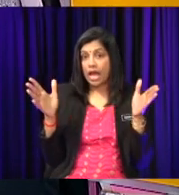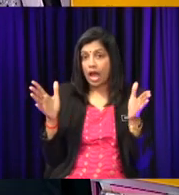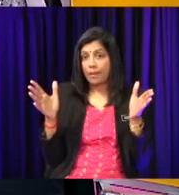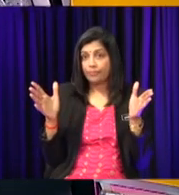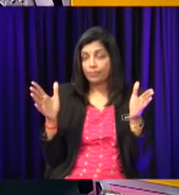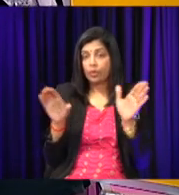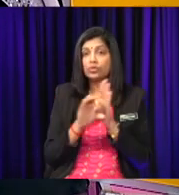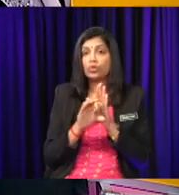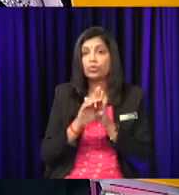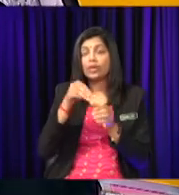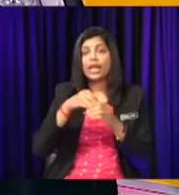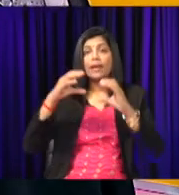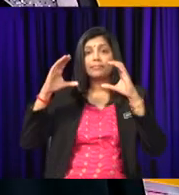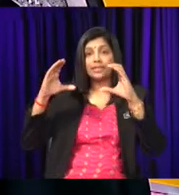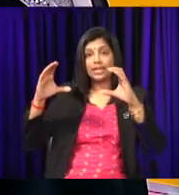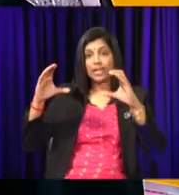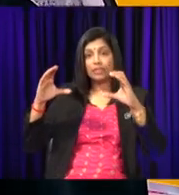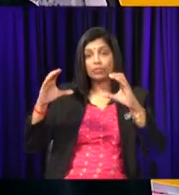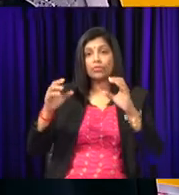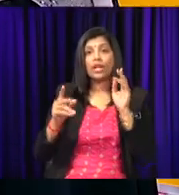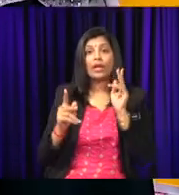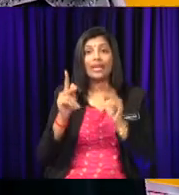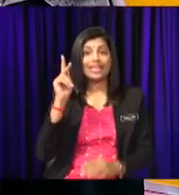contohkanlah bahan yang biasanya